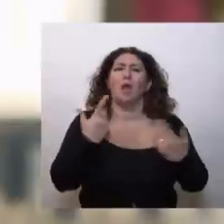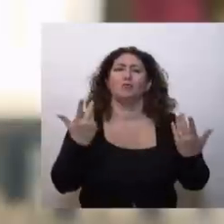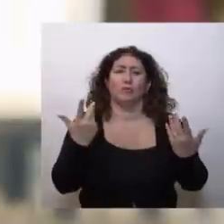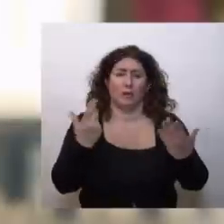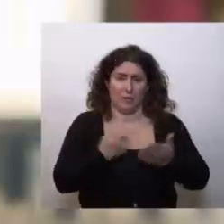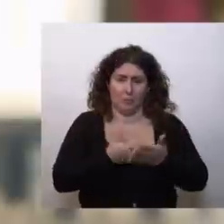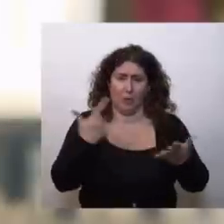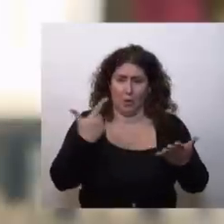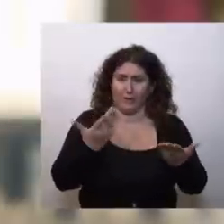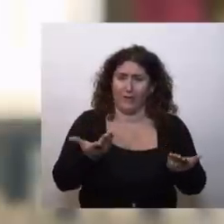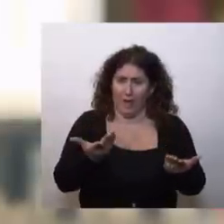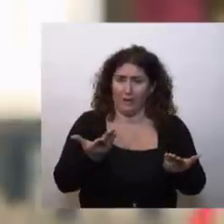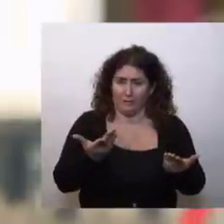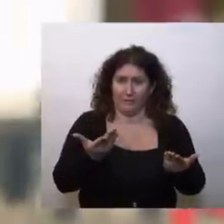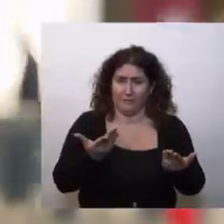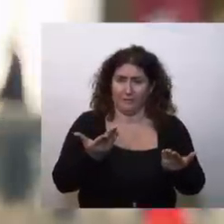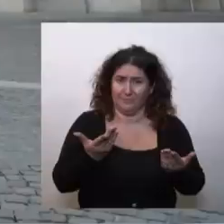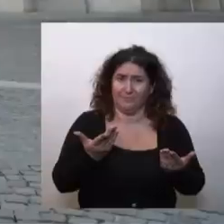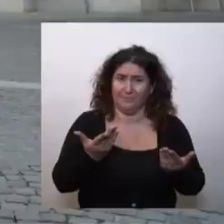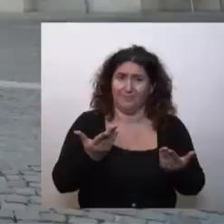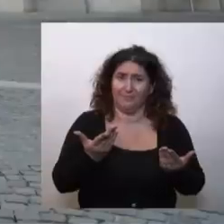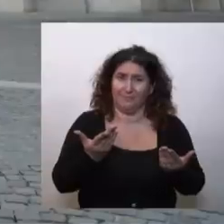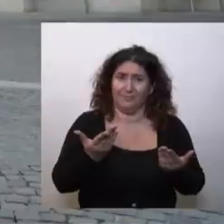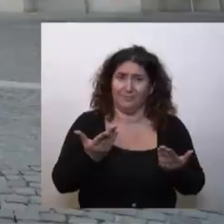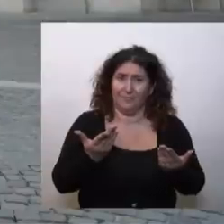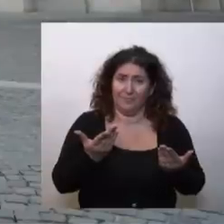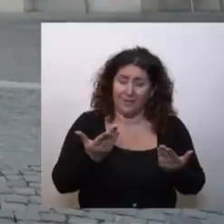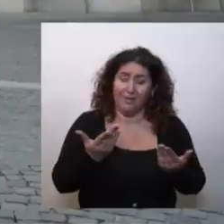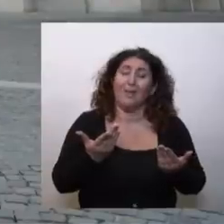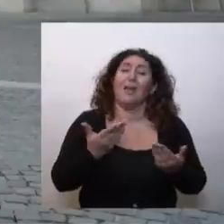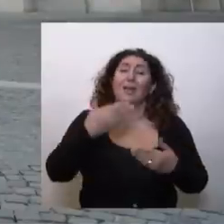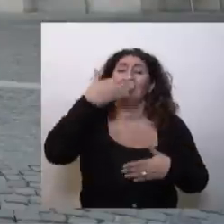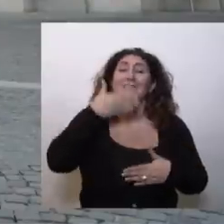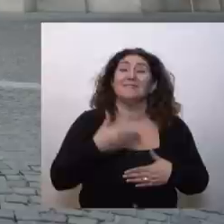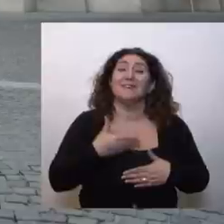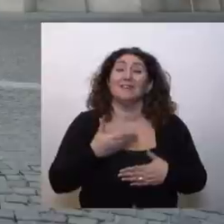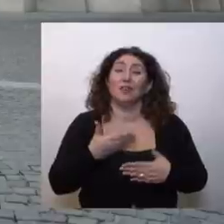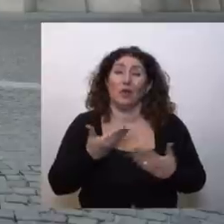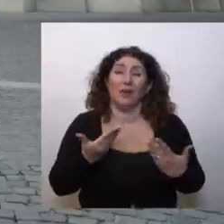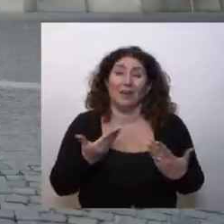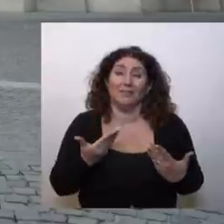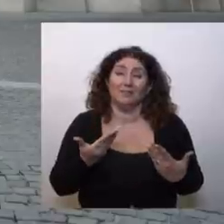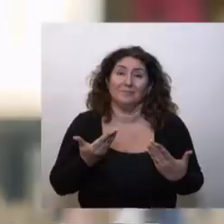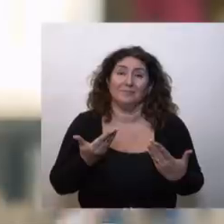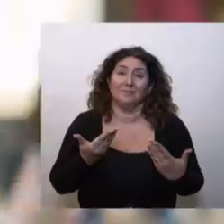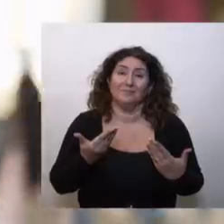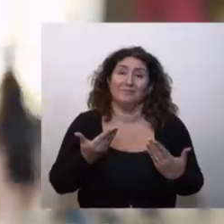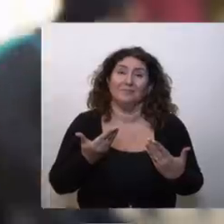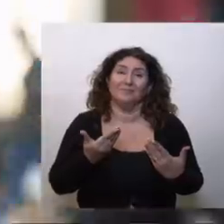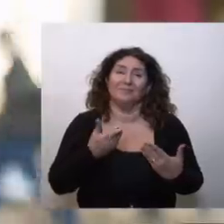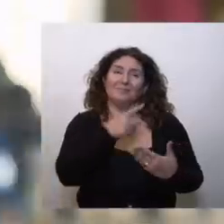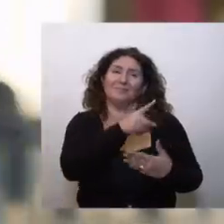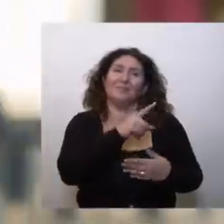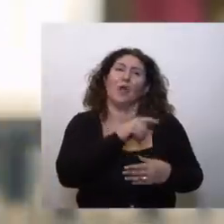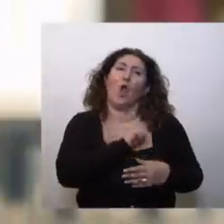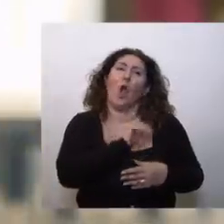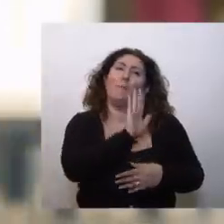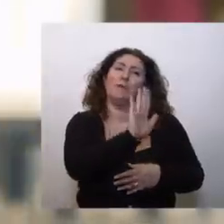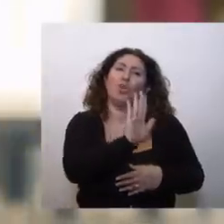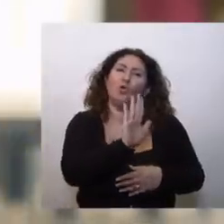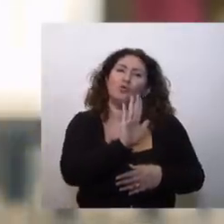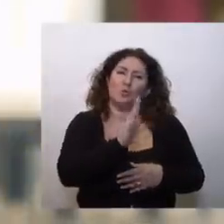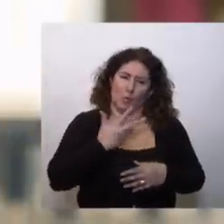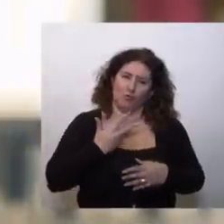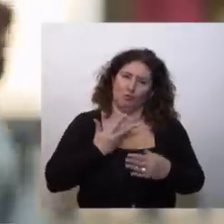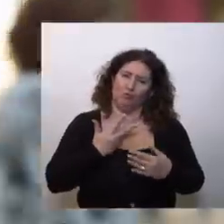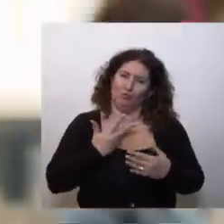una rilevanza sempre più importante. La Sindone forse ha anche un compito, un servizio da svolgere in questo